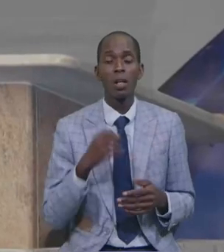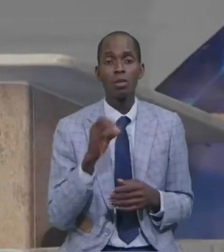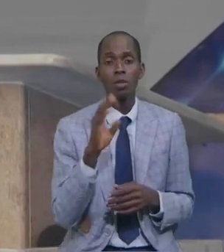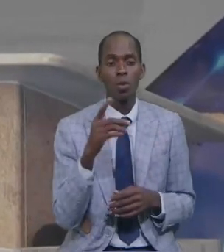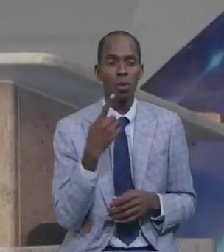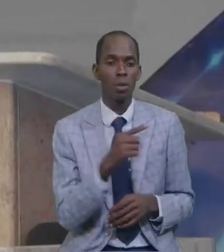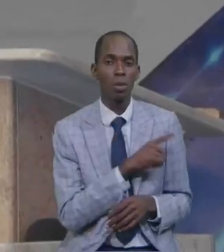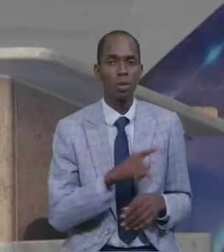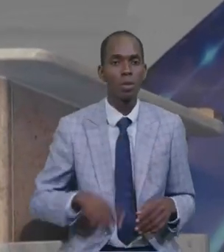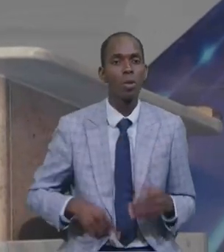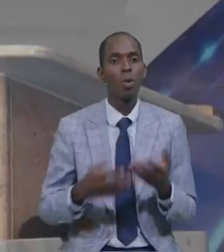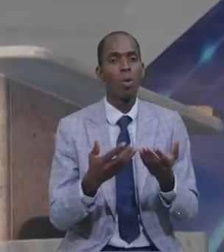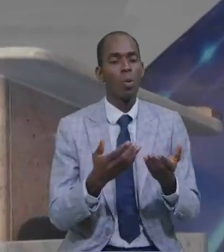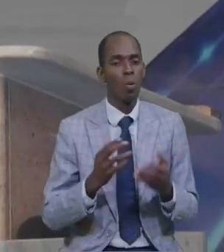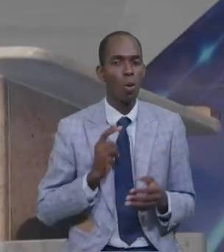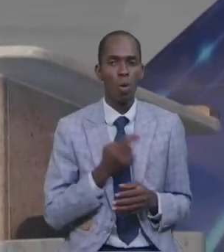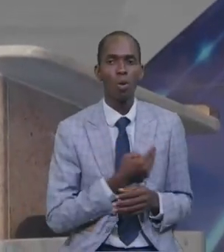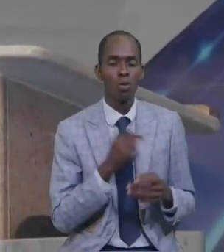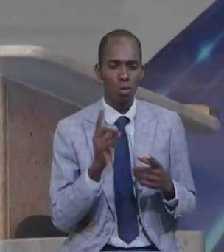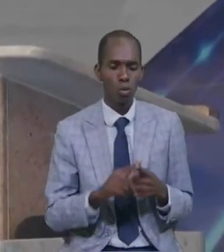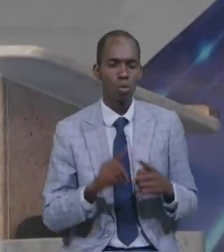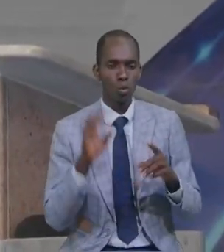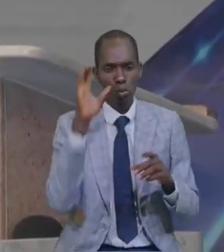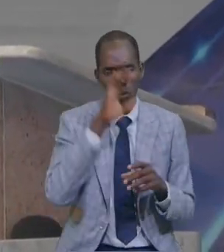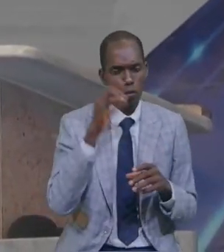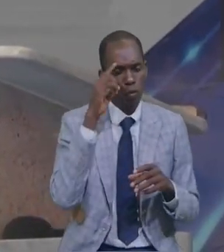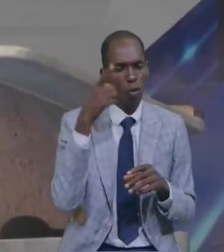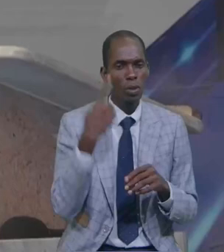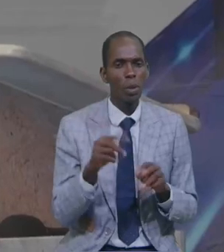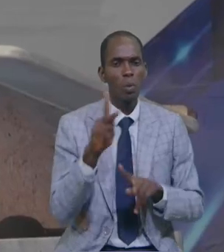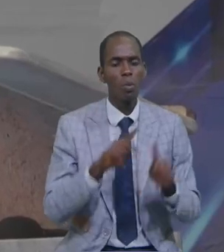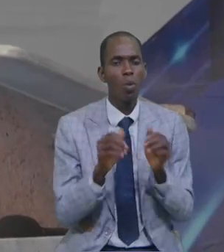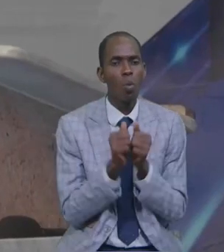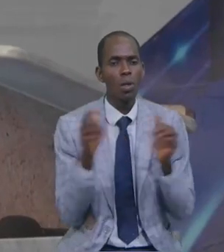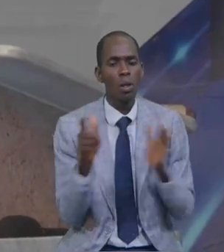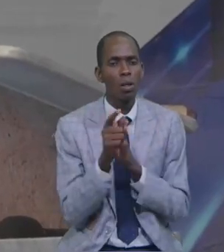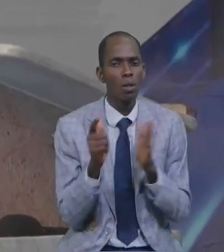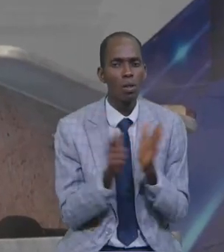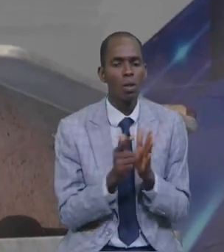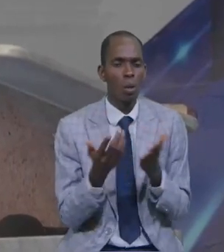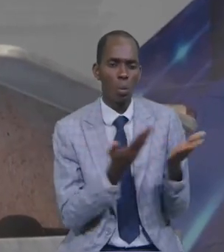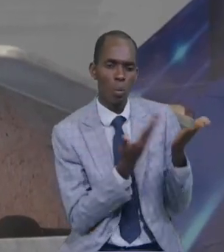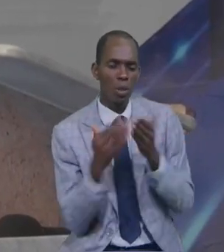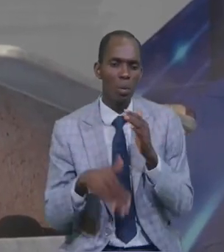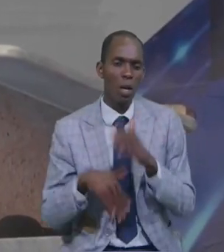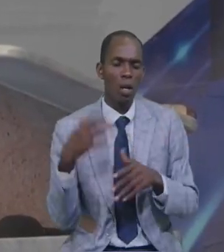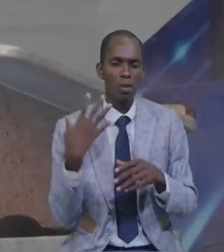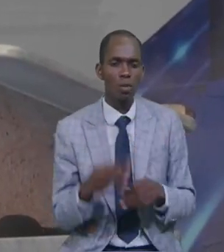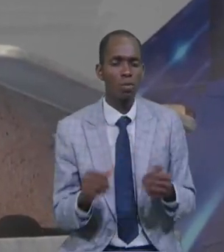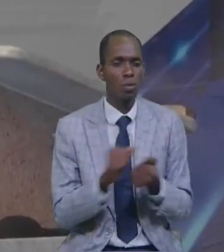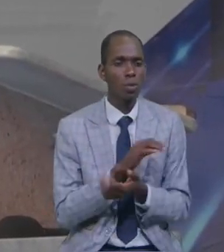loi à sortir de la condamnation et que nous les conduisons dans eux.